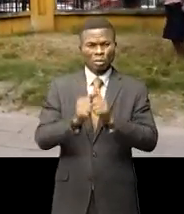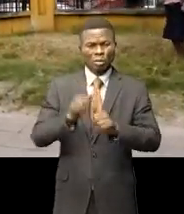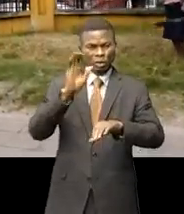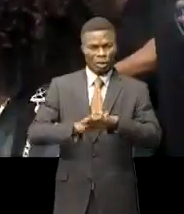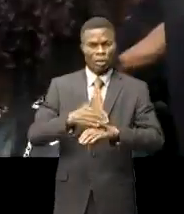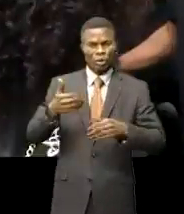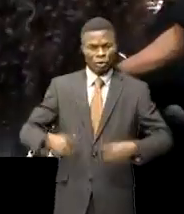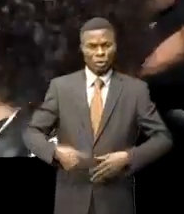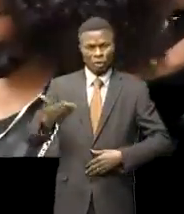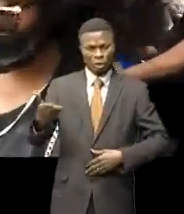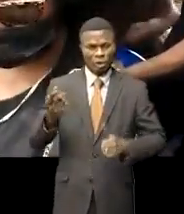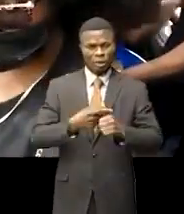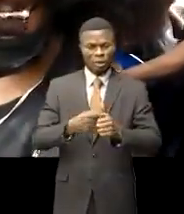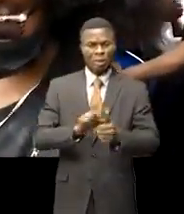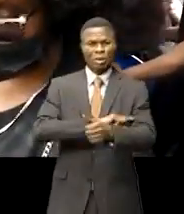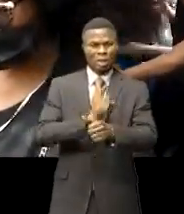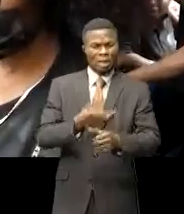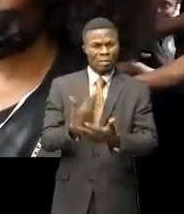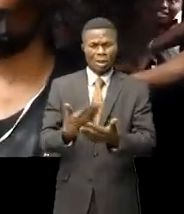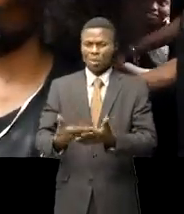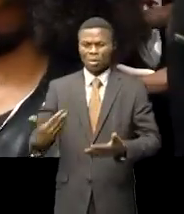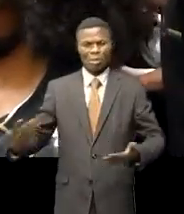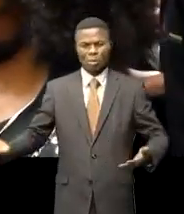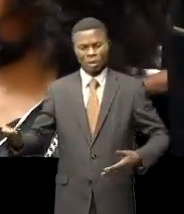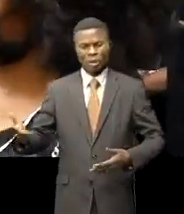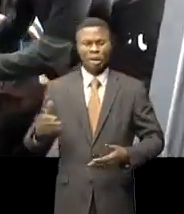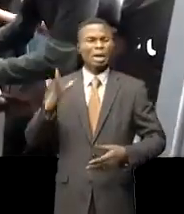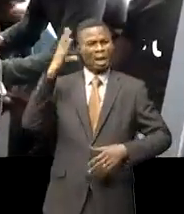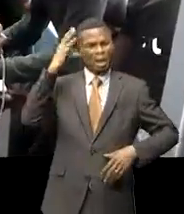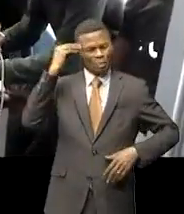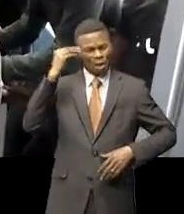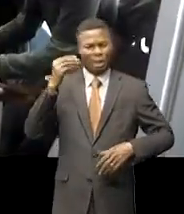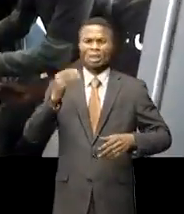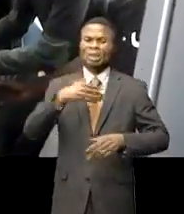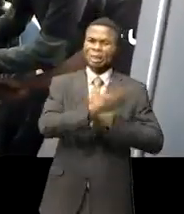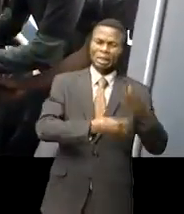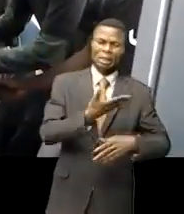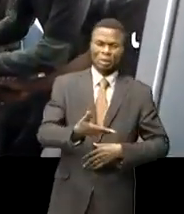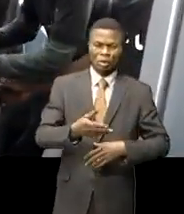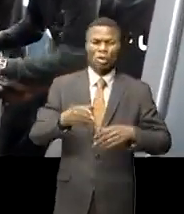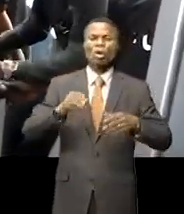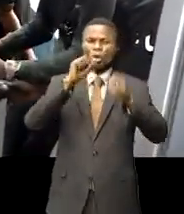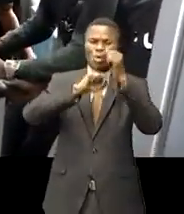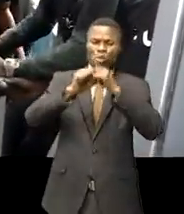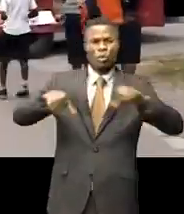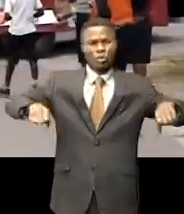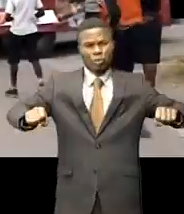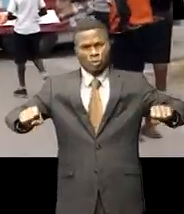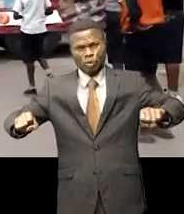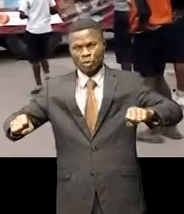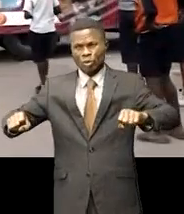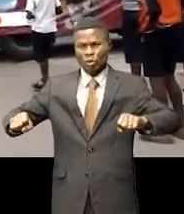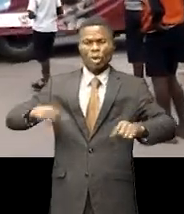leurs, notamment les grossesses indésirables et les maladies sexuellement transmissibles, que cette campagne motorisée a été organisée. Partie